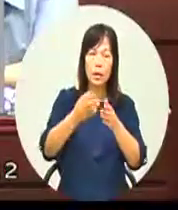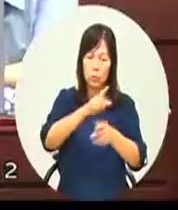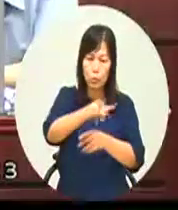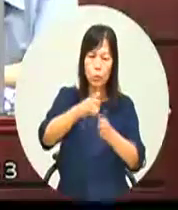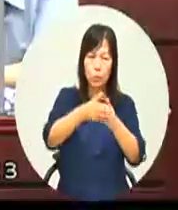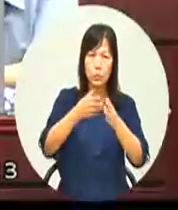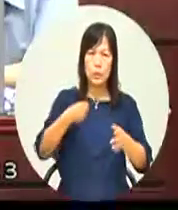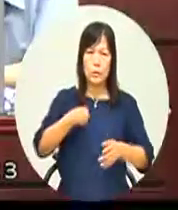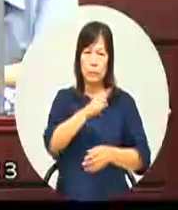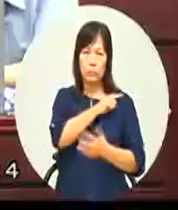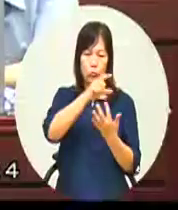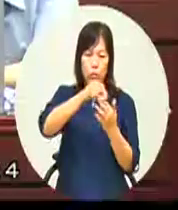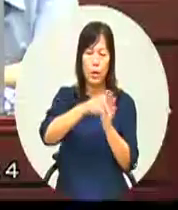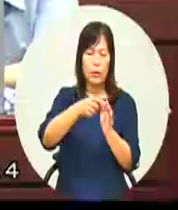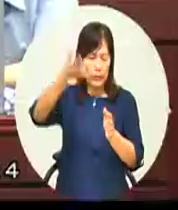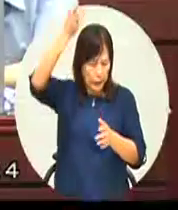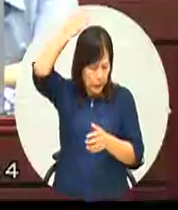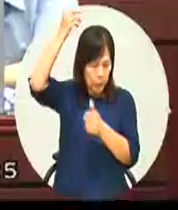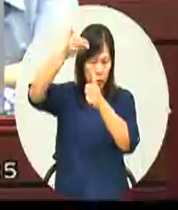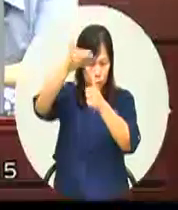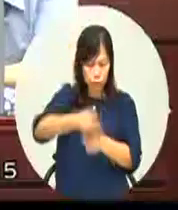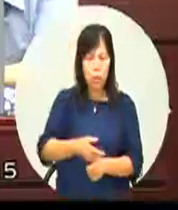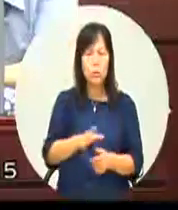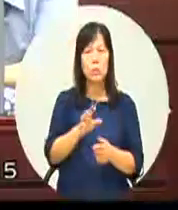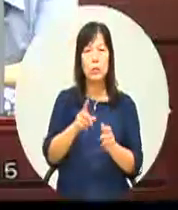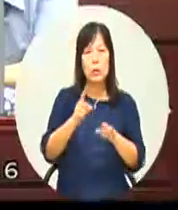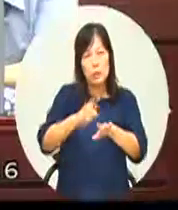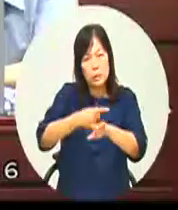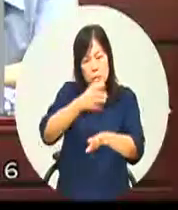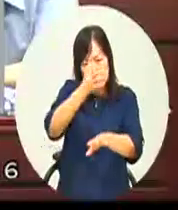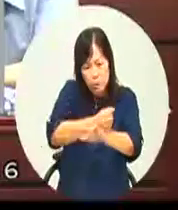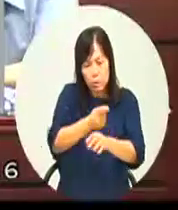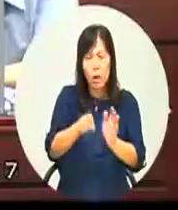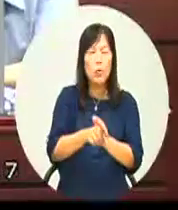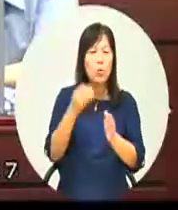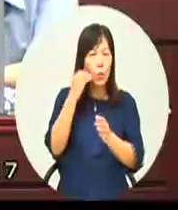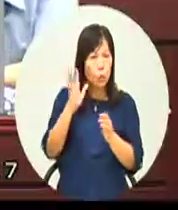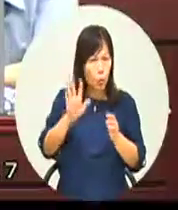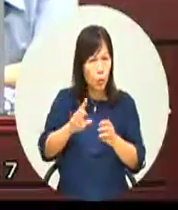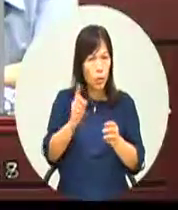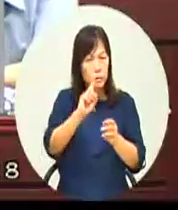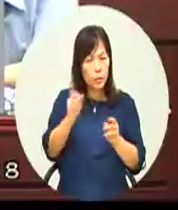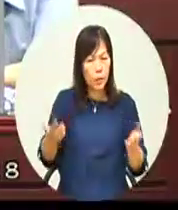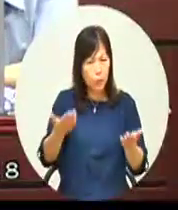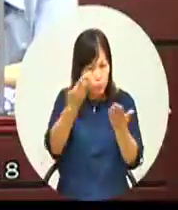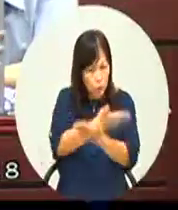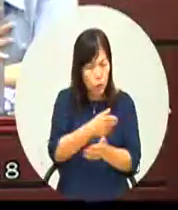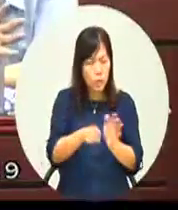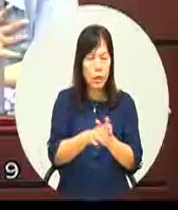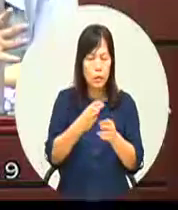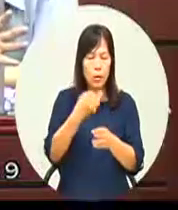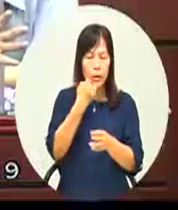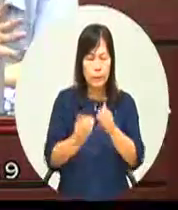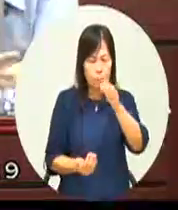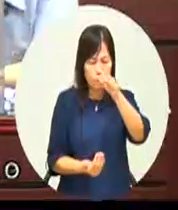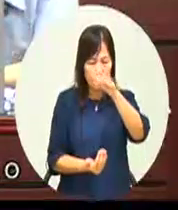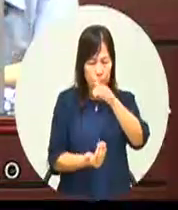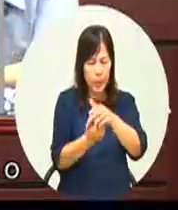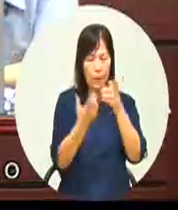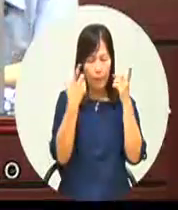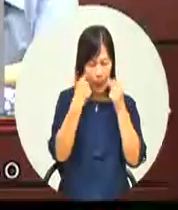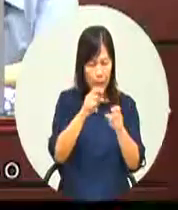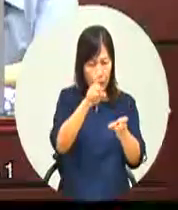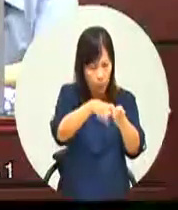们用的是传统的这种运具，如果有一种替代的运具，是不是我们也可以达到原来的这个目